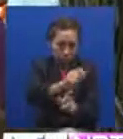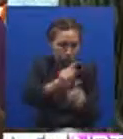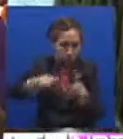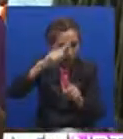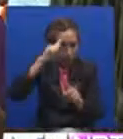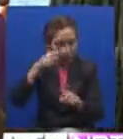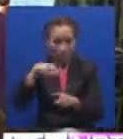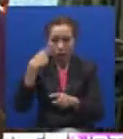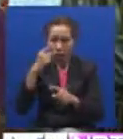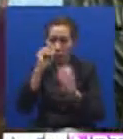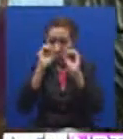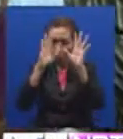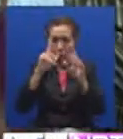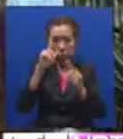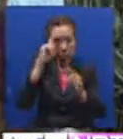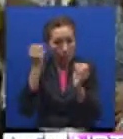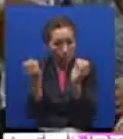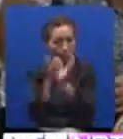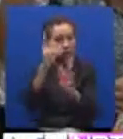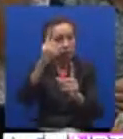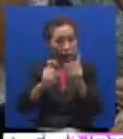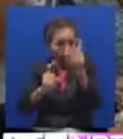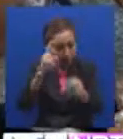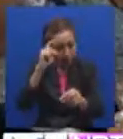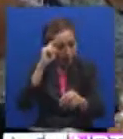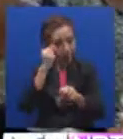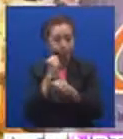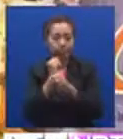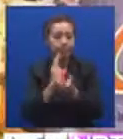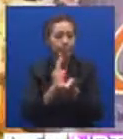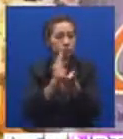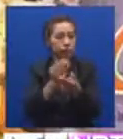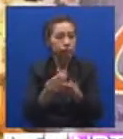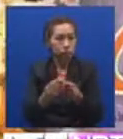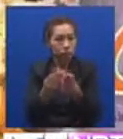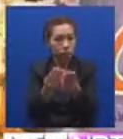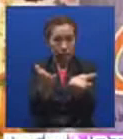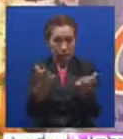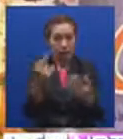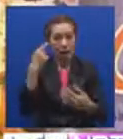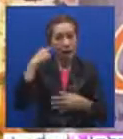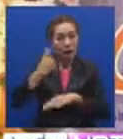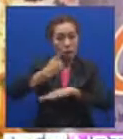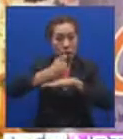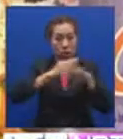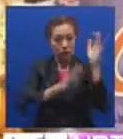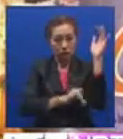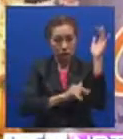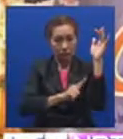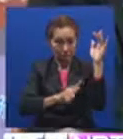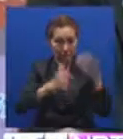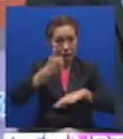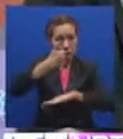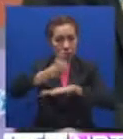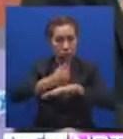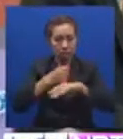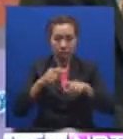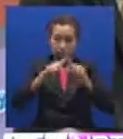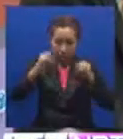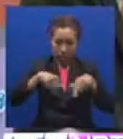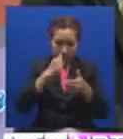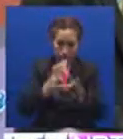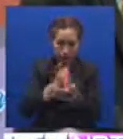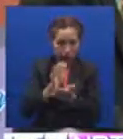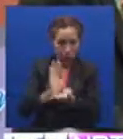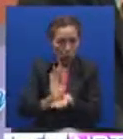การศึกษาที่เสียชีวิตจากสถานการณ์ความไม่สงบในพื้นที่ภาคใต้จากนั้นผู้ว่าราชการจังหวัดยะลาได้มอบโล่รางวัลและเกียรติบัตร